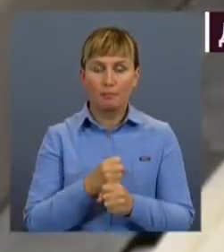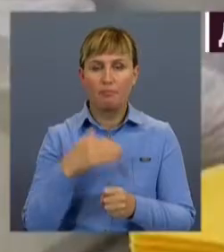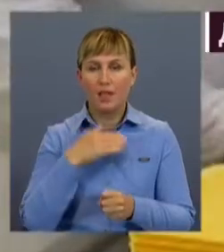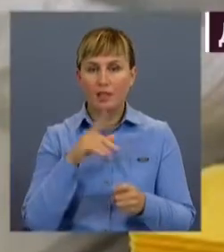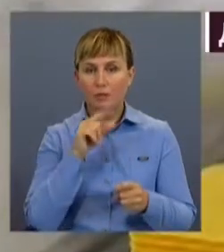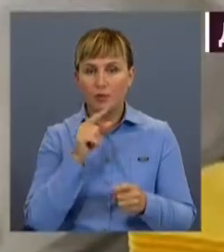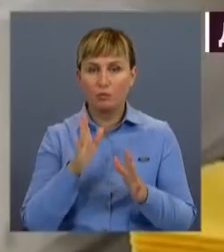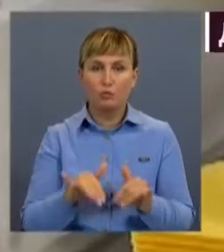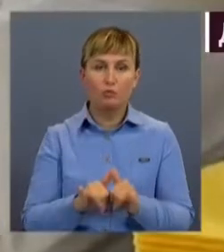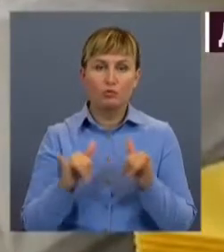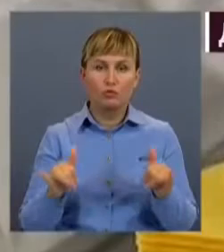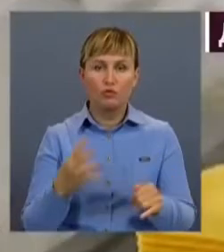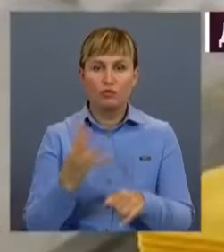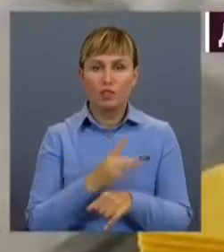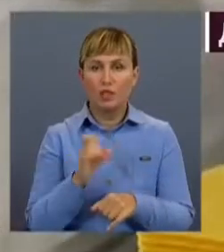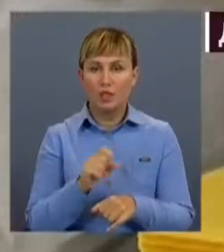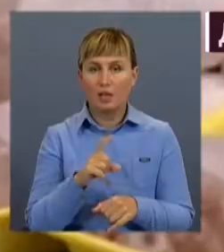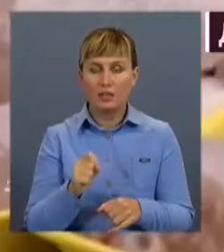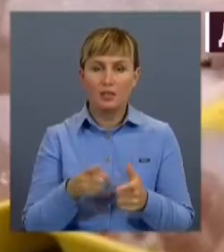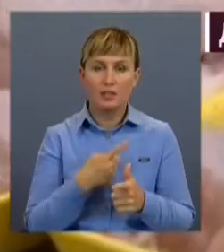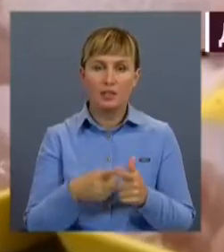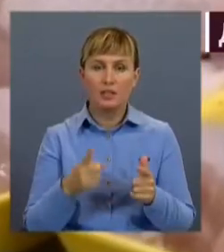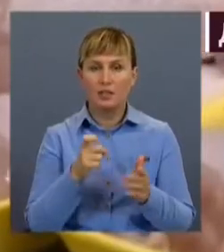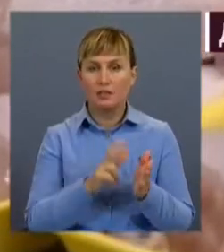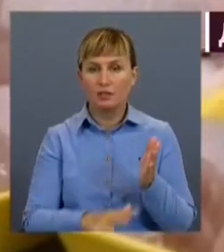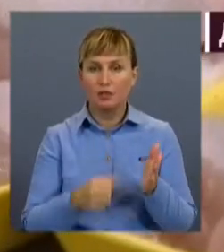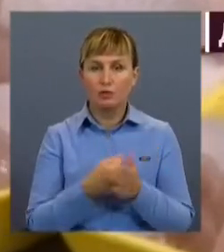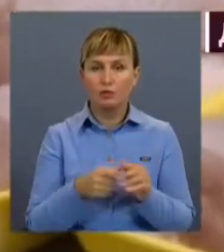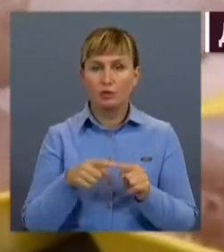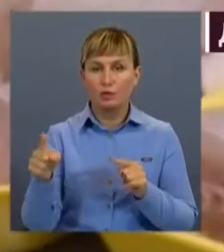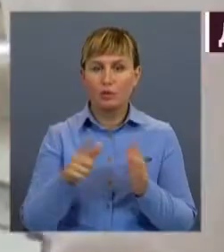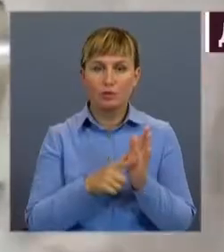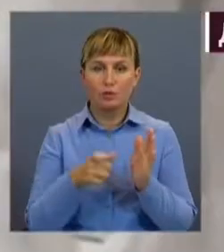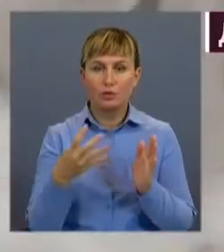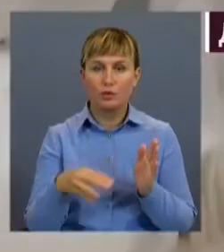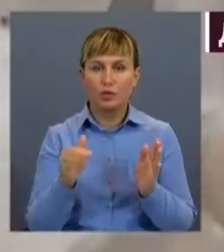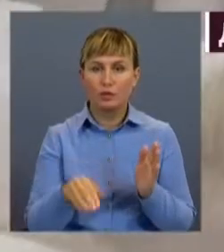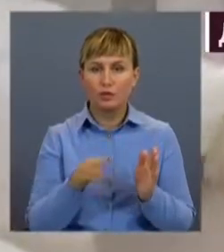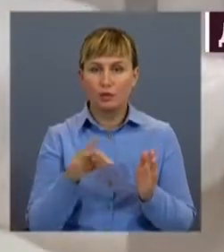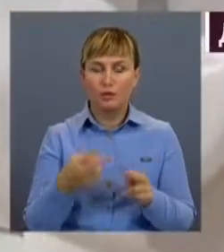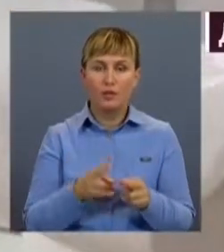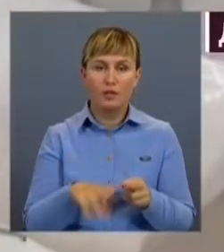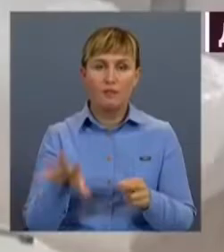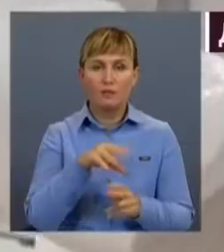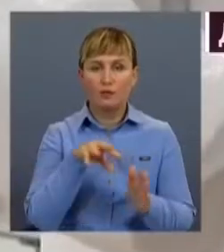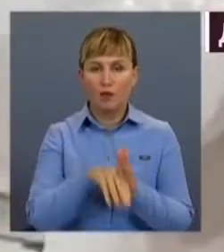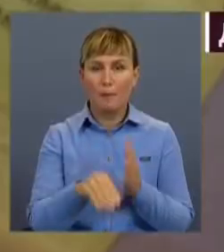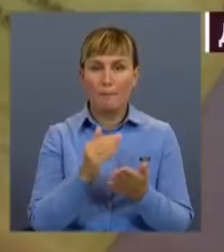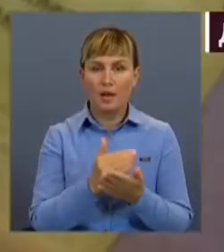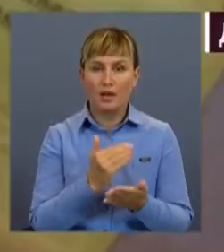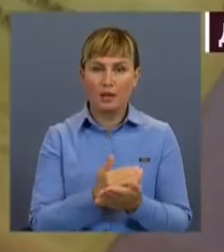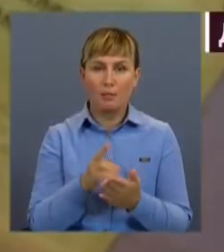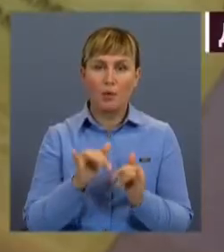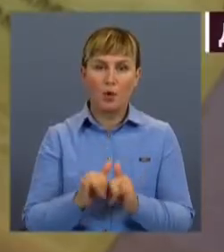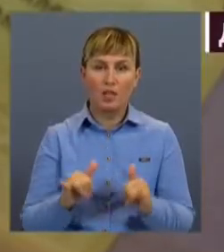будут увеличены в четыре раза или со 180 до 700 40 тысяч тонн это все в рамках программы по